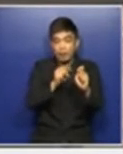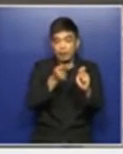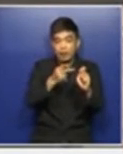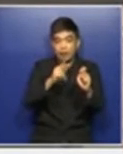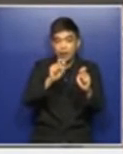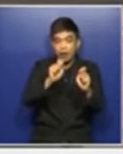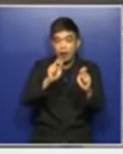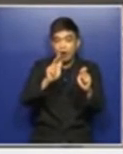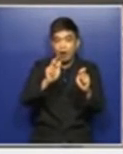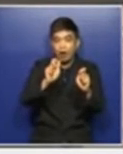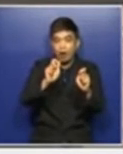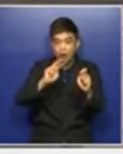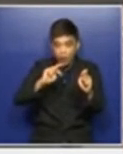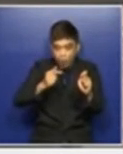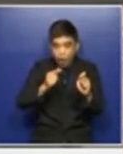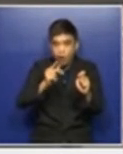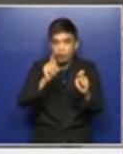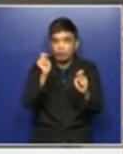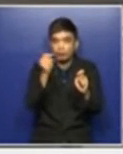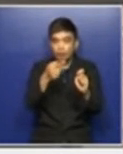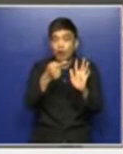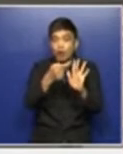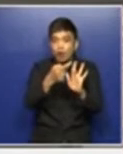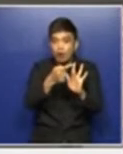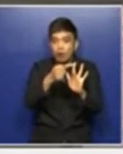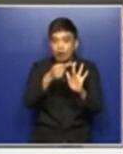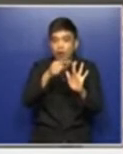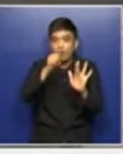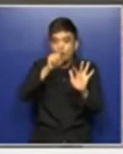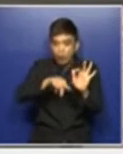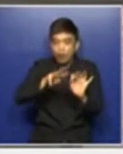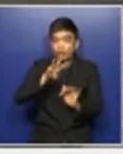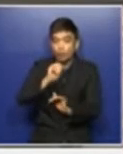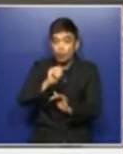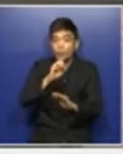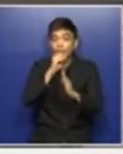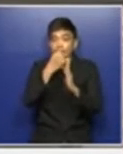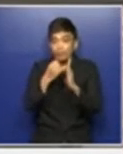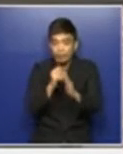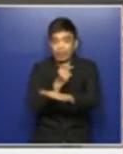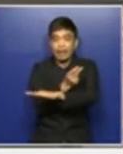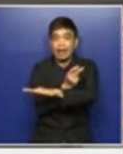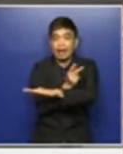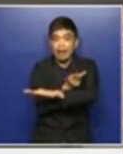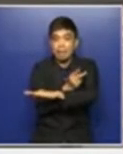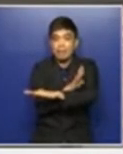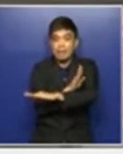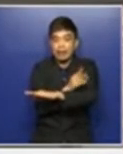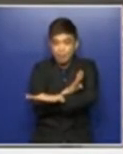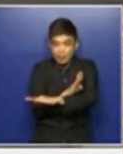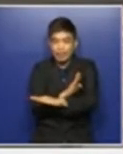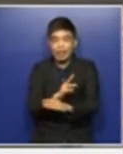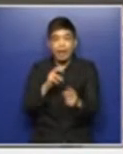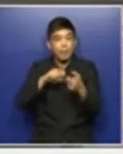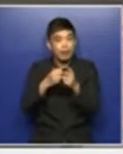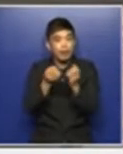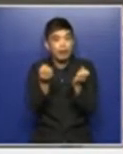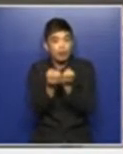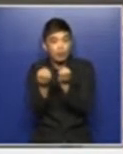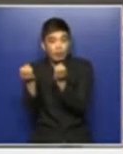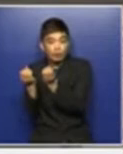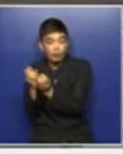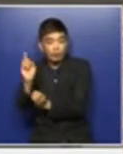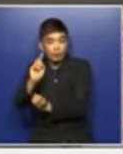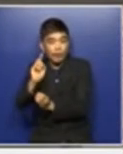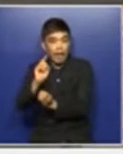ดกระบี่นะคะชาวบ้านได้รับความเดือดร้อนจากการถมที่ห้วยสาธารณประโยชน์และ